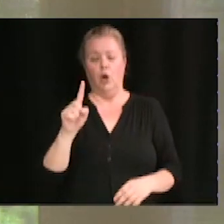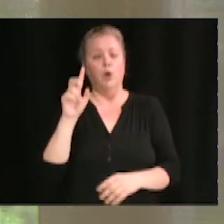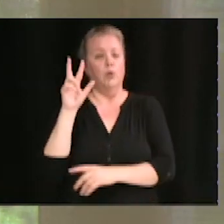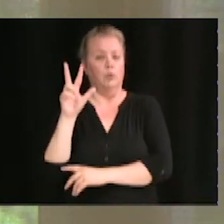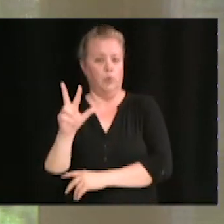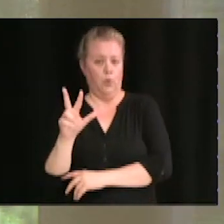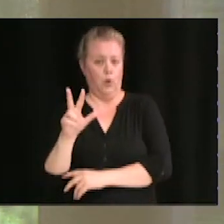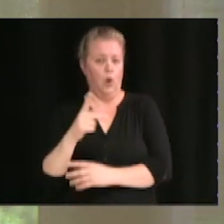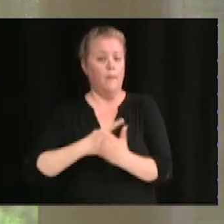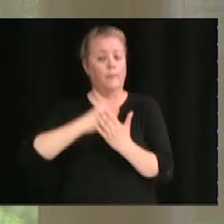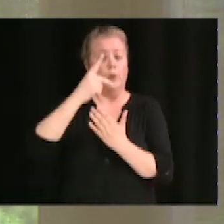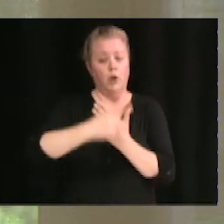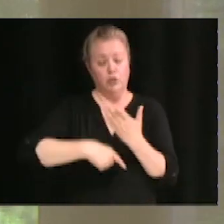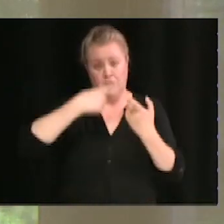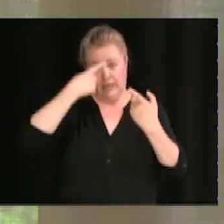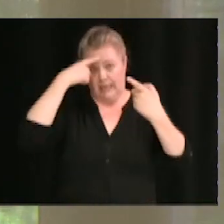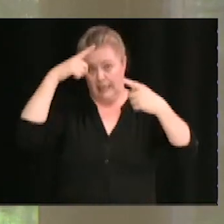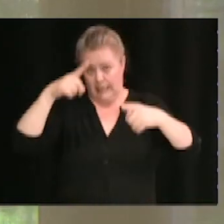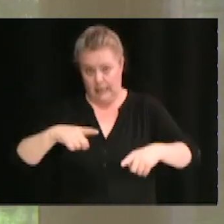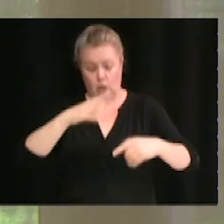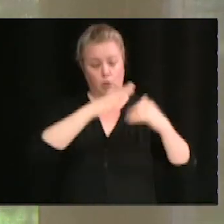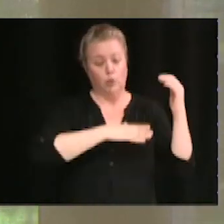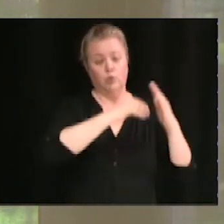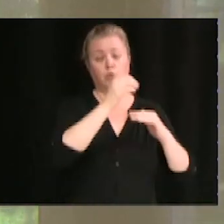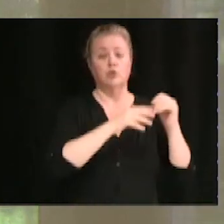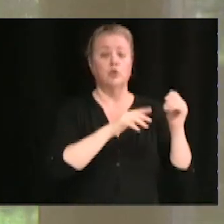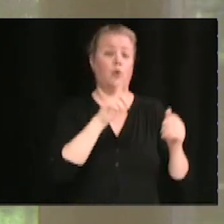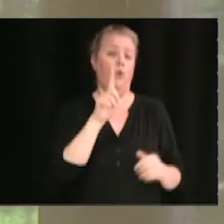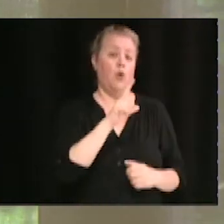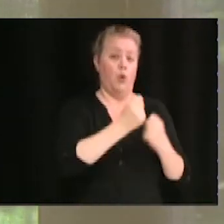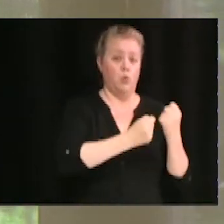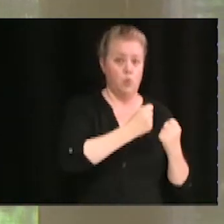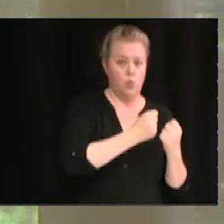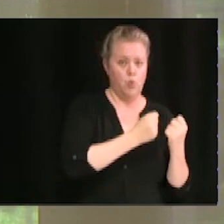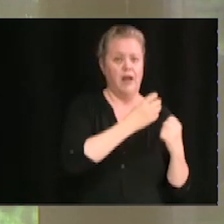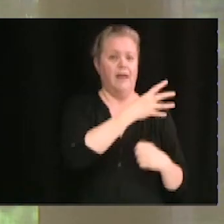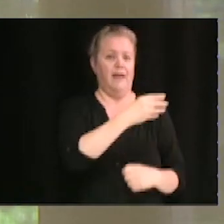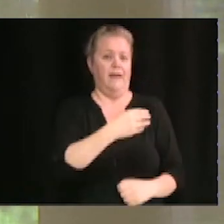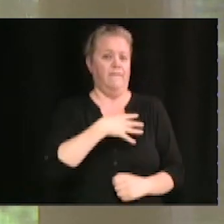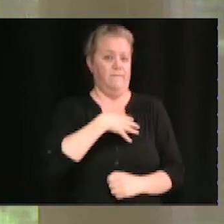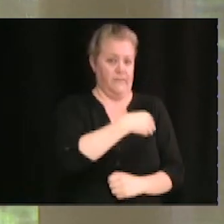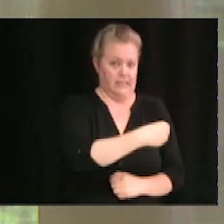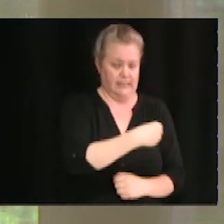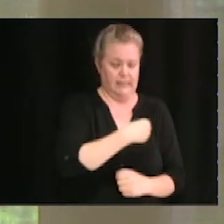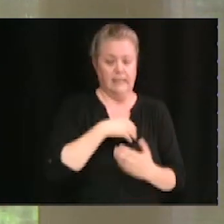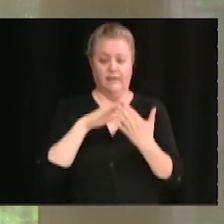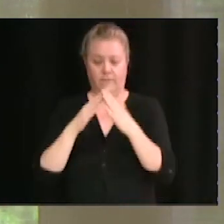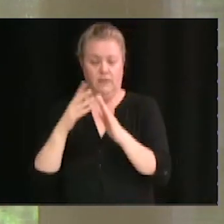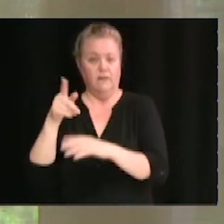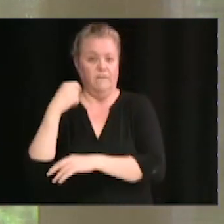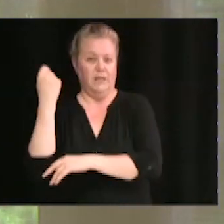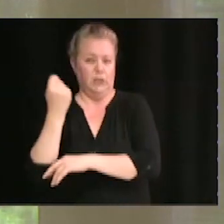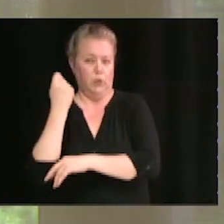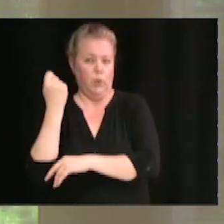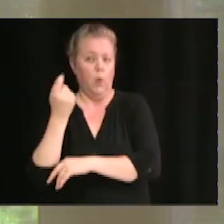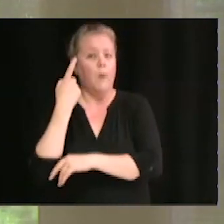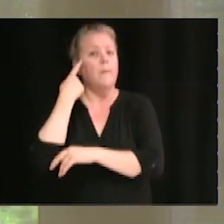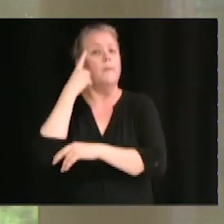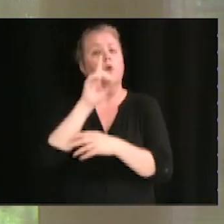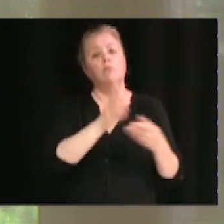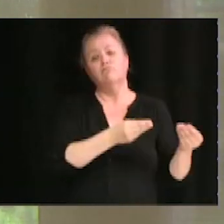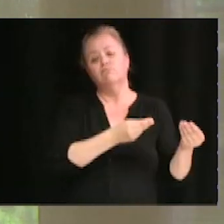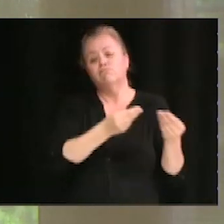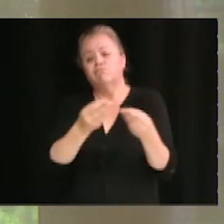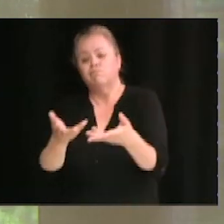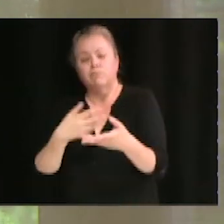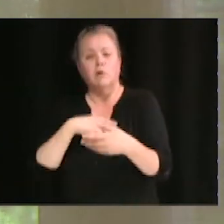intervenir entre Construction Lecour et Fils Incorporé et la Ville de Victoriaville relatif à la cession de lot constituant une partie